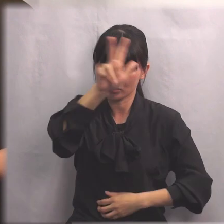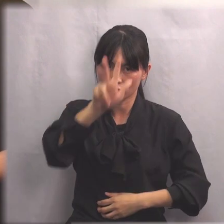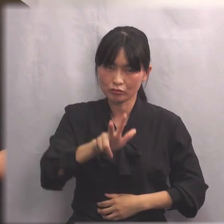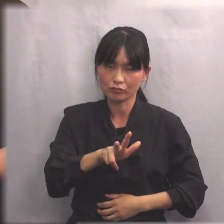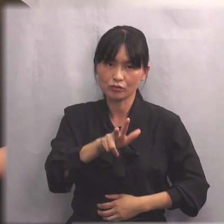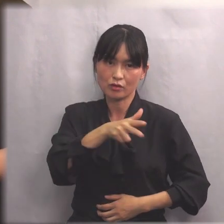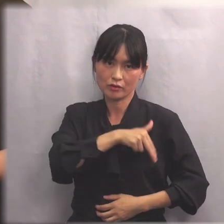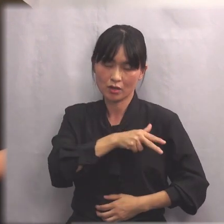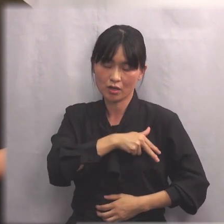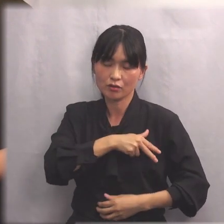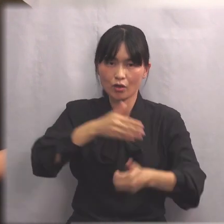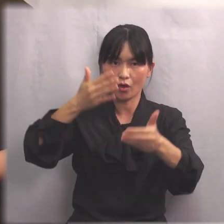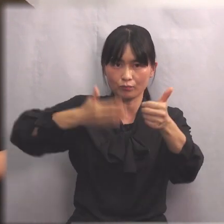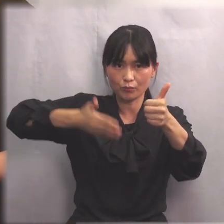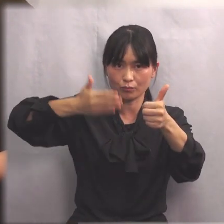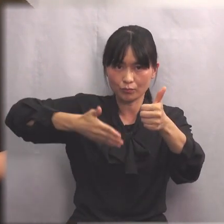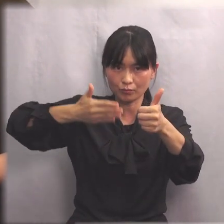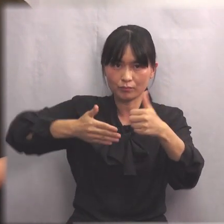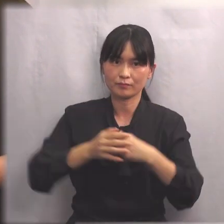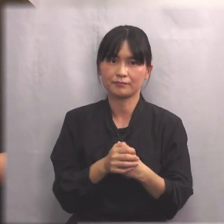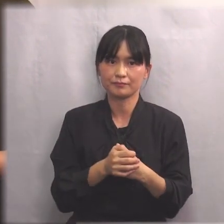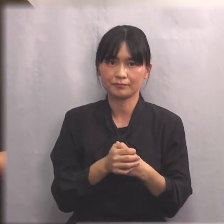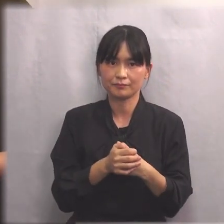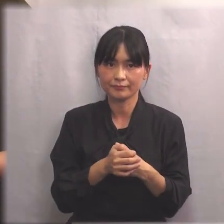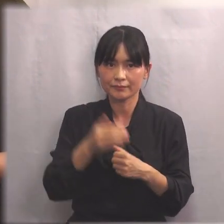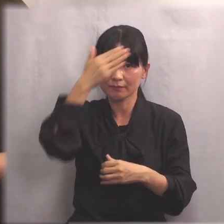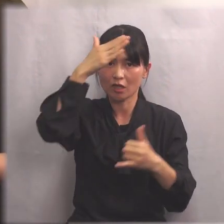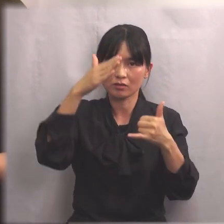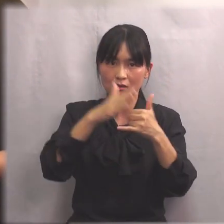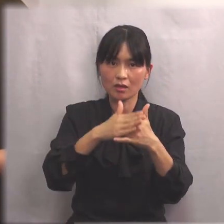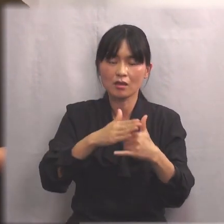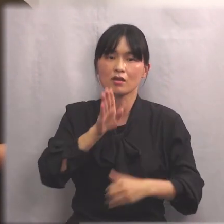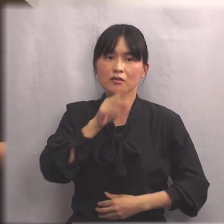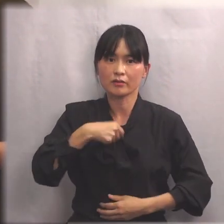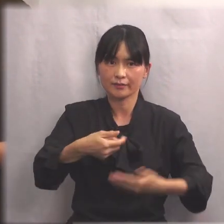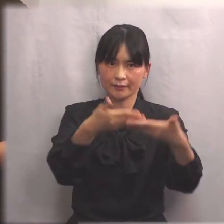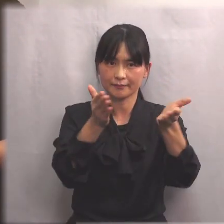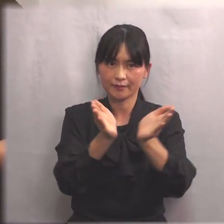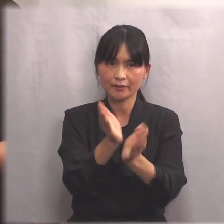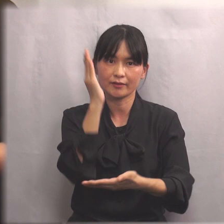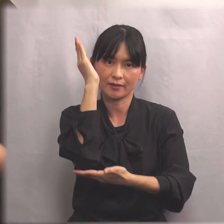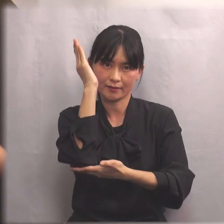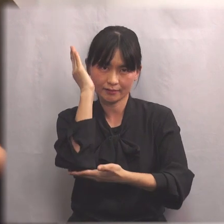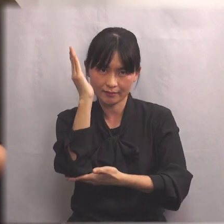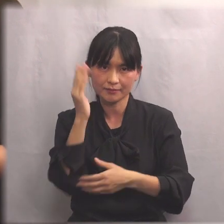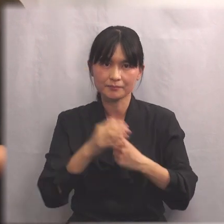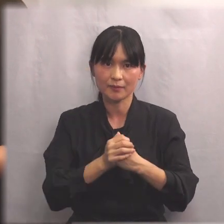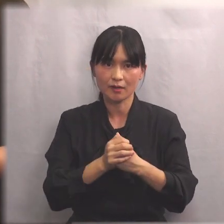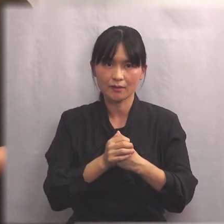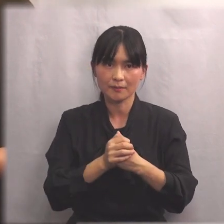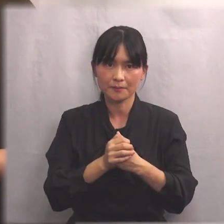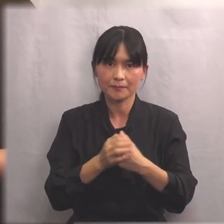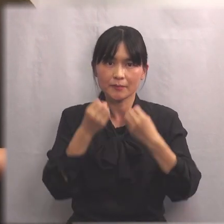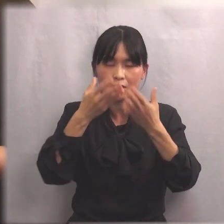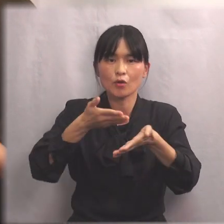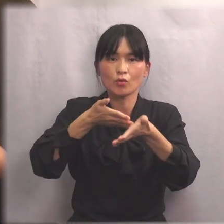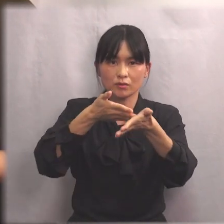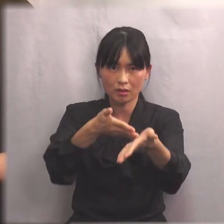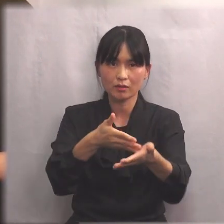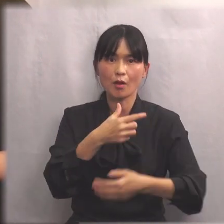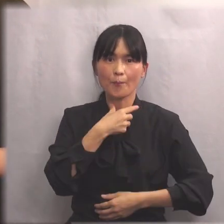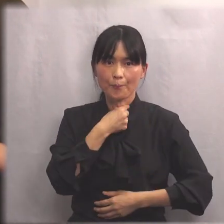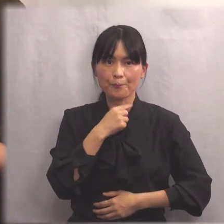대해서는 전국위원회에서 논의해 주실 것을 요청드립니다. 이어서 청년정의당을 설명드리면 자연스러울 것 같습니다. 저희가